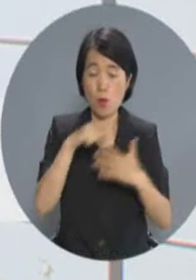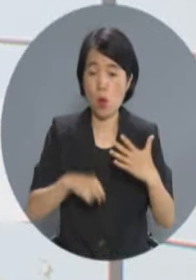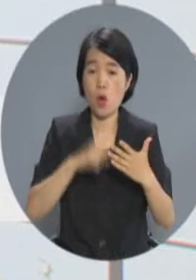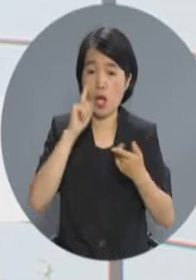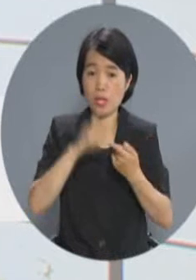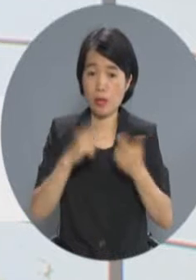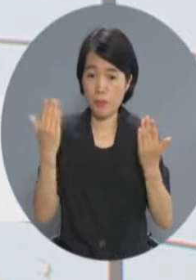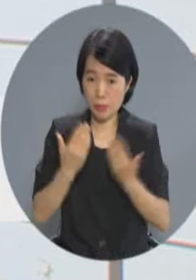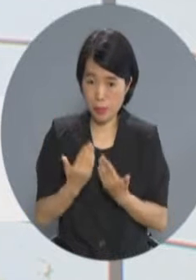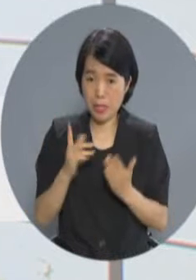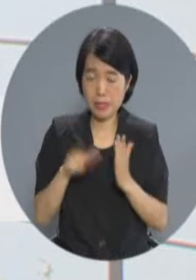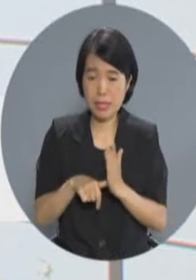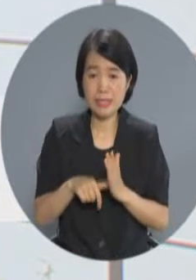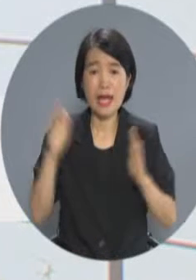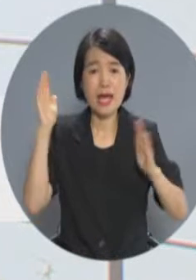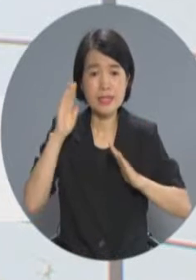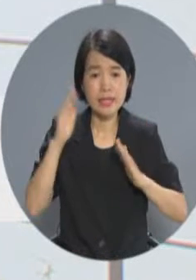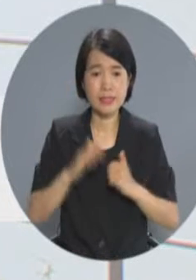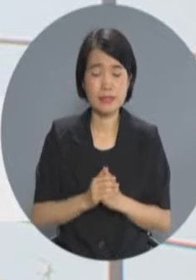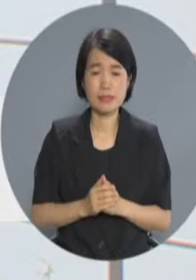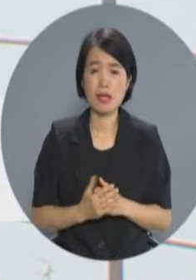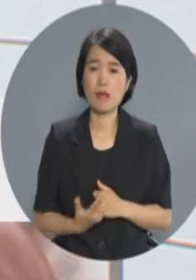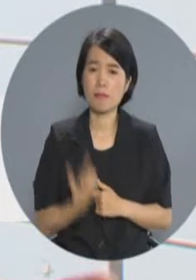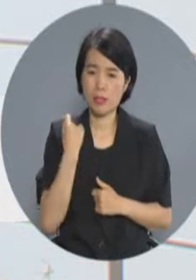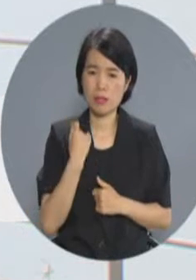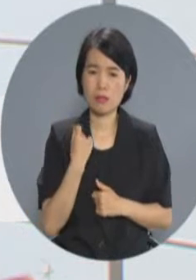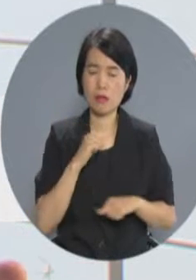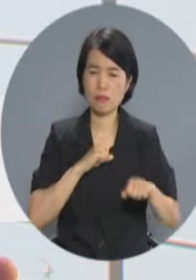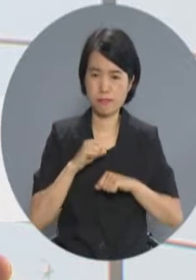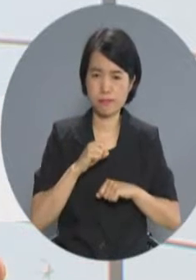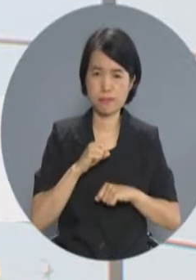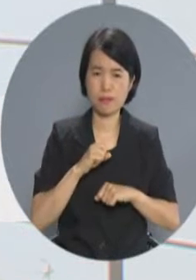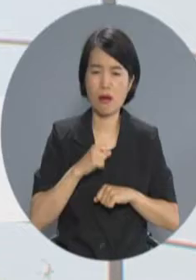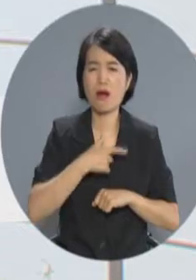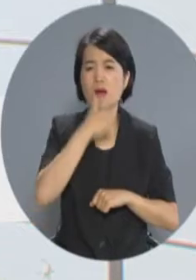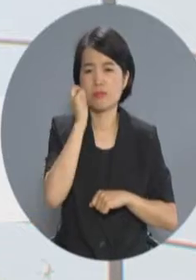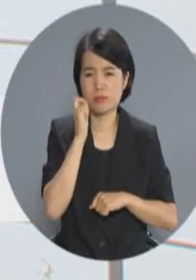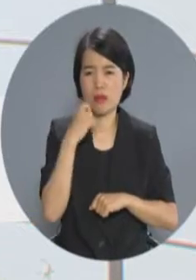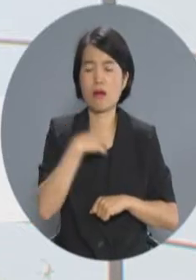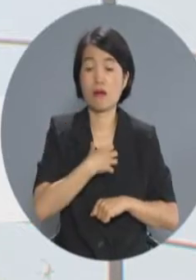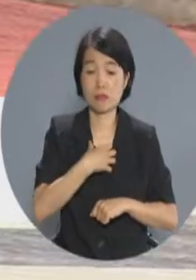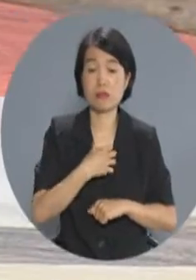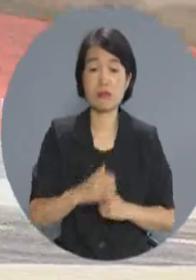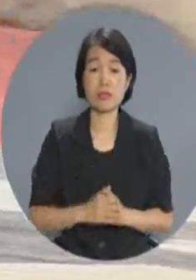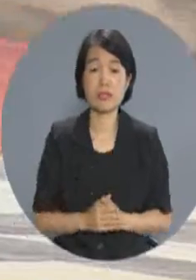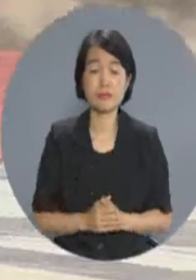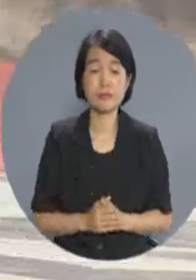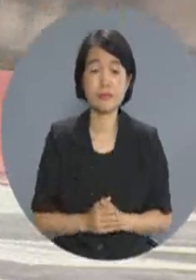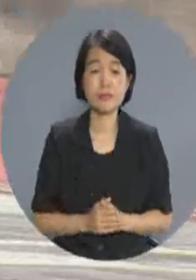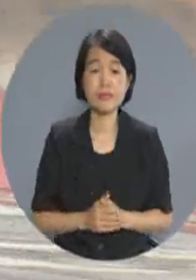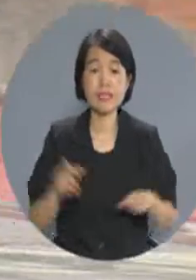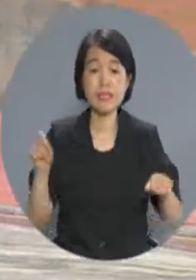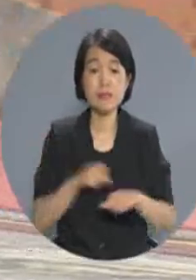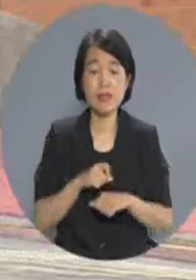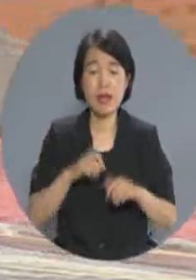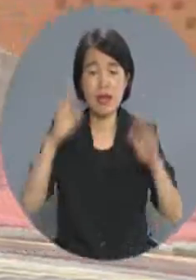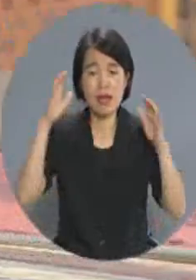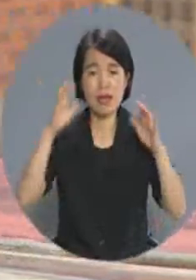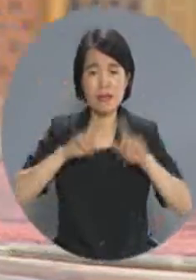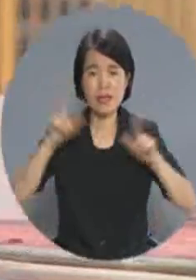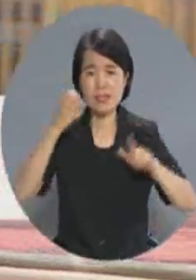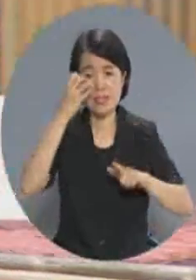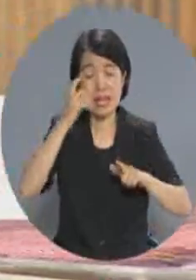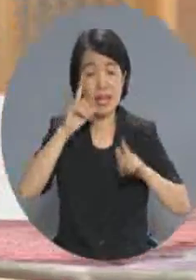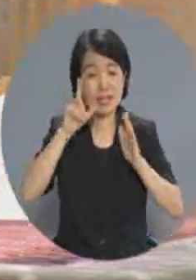대응을 했을 때는 우리 아이들이 제대로 신속하게 대응할 수 없다는 그런 걱정 거리가 있는 것이죠 특히 기상악화 상황에서